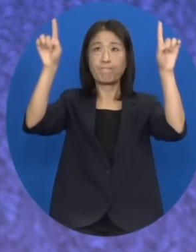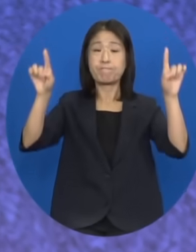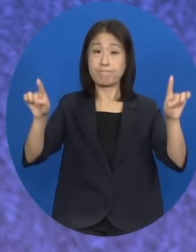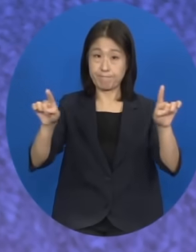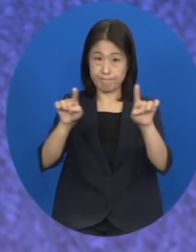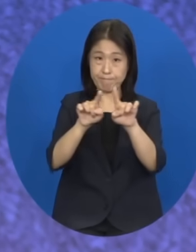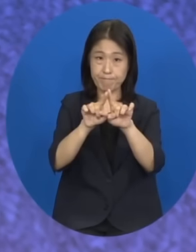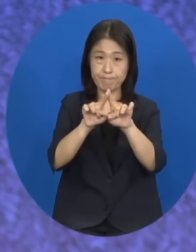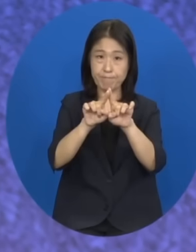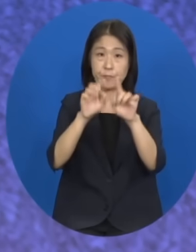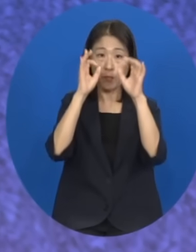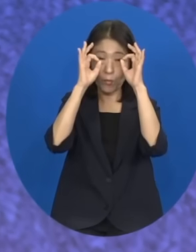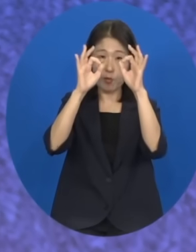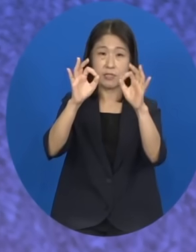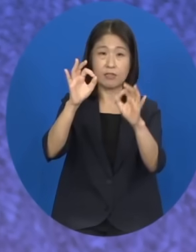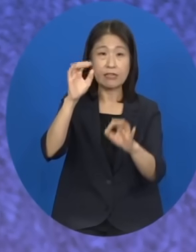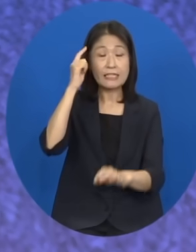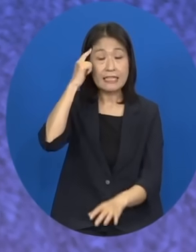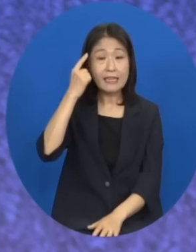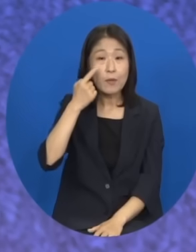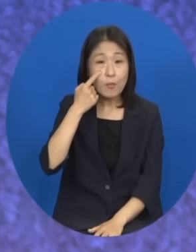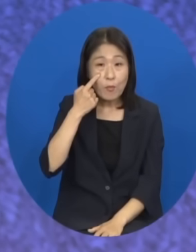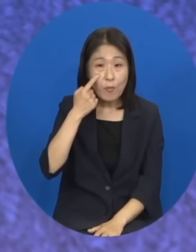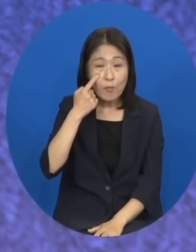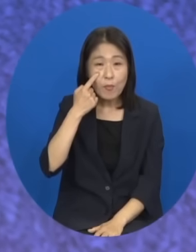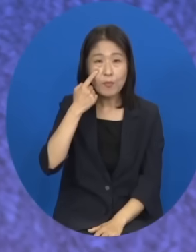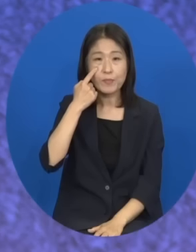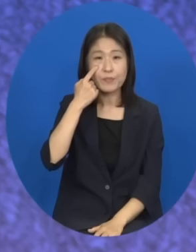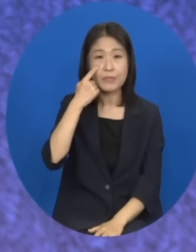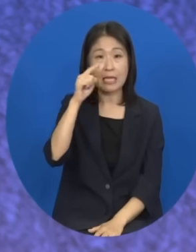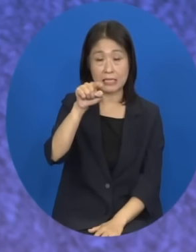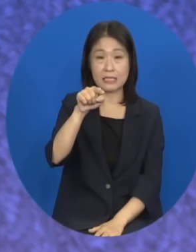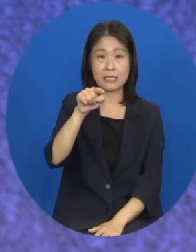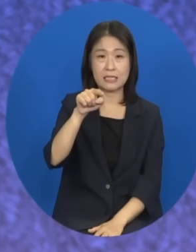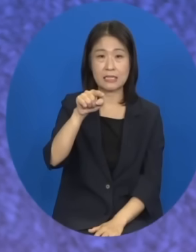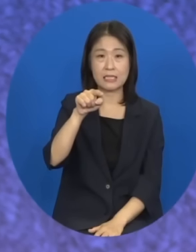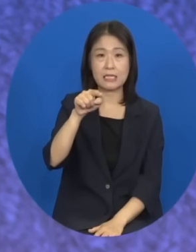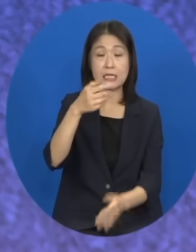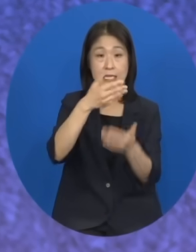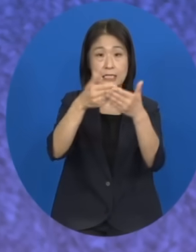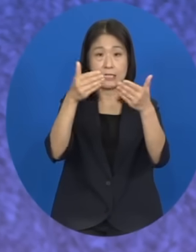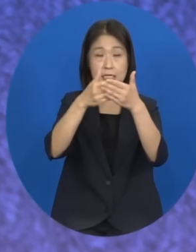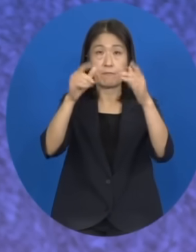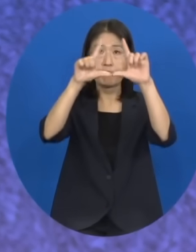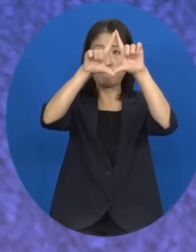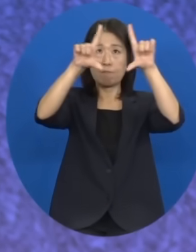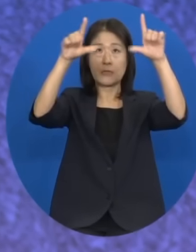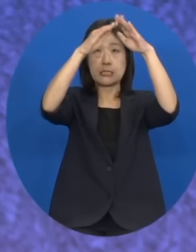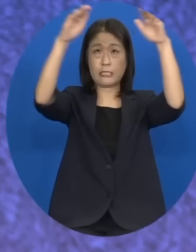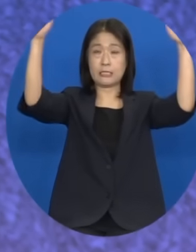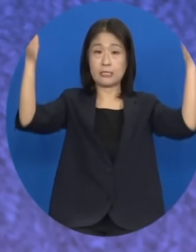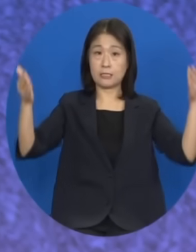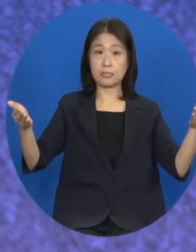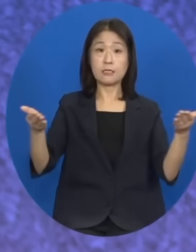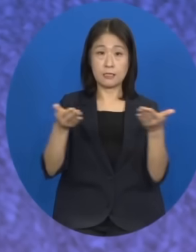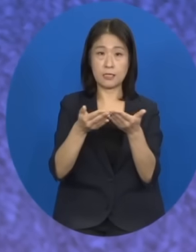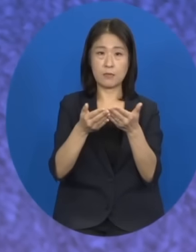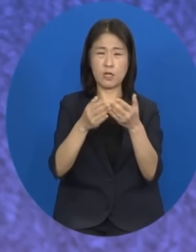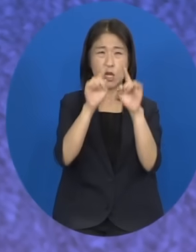생각해 봅시다. 그 그림을 100개나 천 조각으로 그림을 이렇게